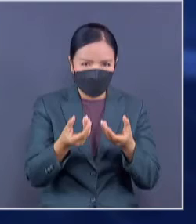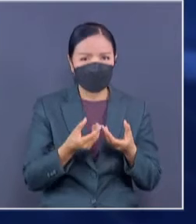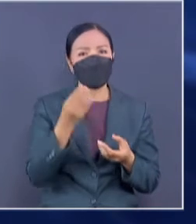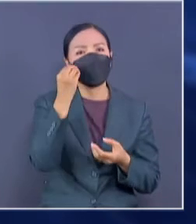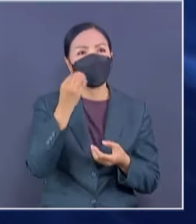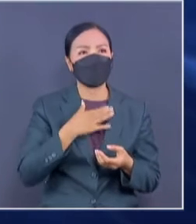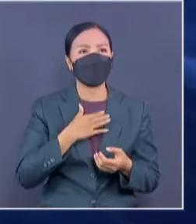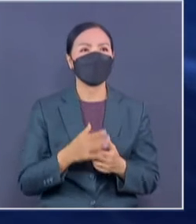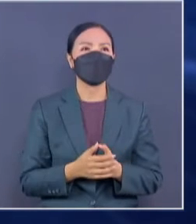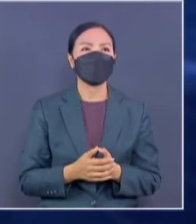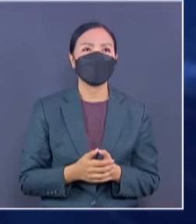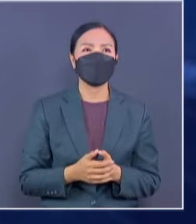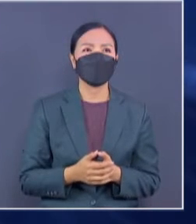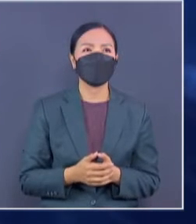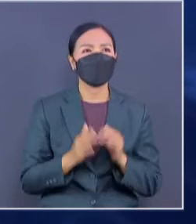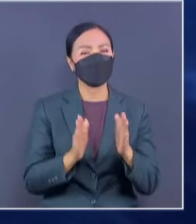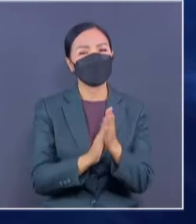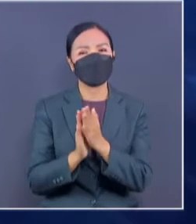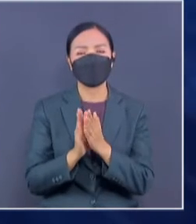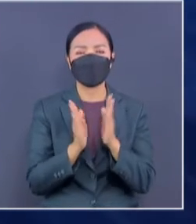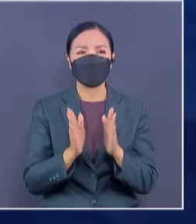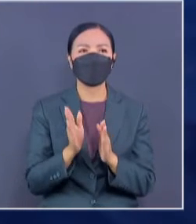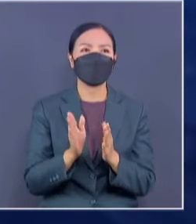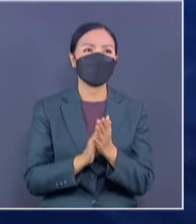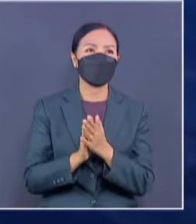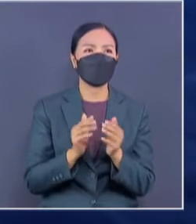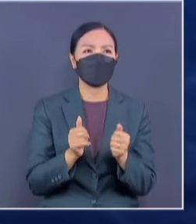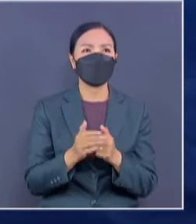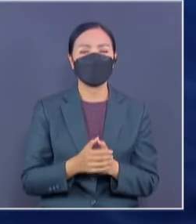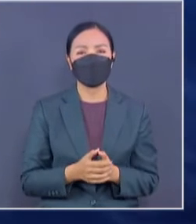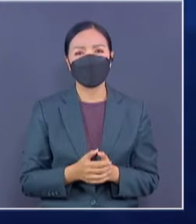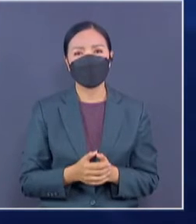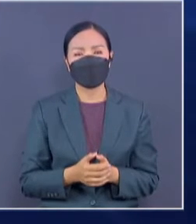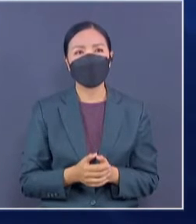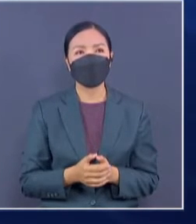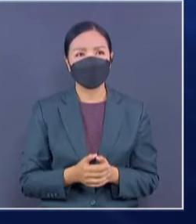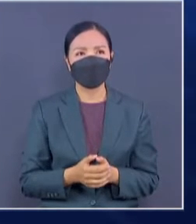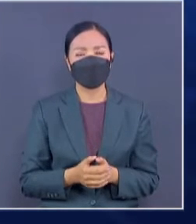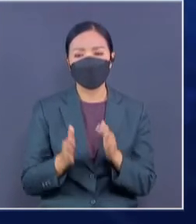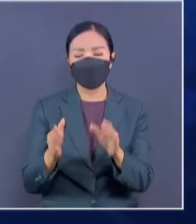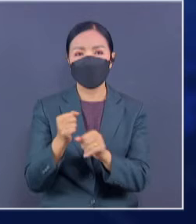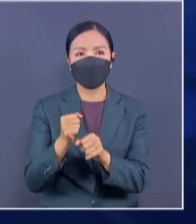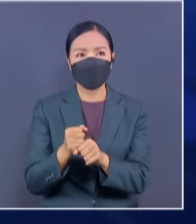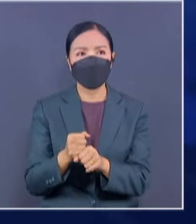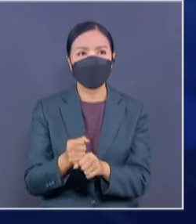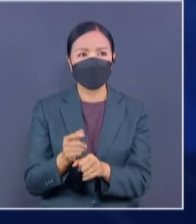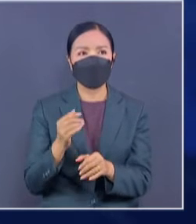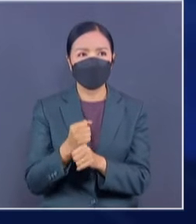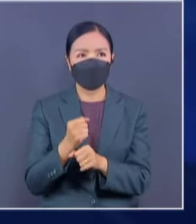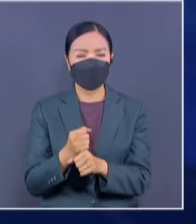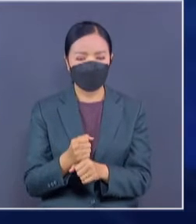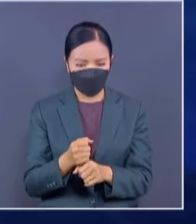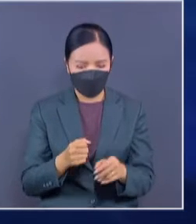ไลน์พี่น้องชาวเน็ตโอ้โหชื่นชมกันอย่างมากครับนี่คือการที่ได้ทราบว่าเจ้าหน้าที่รับส่งเวรกันเ